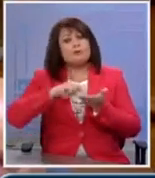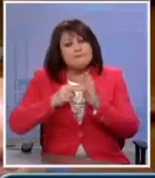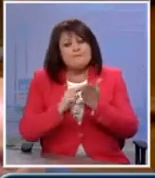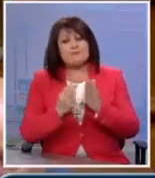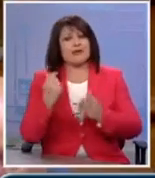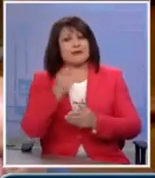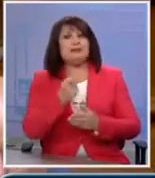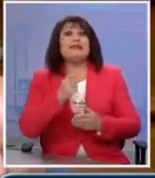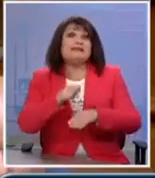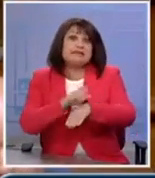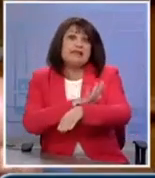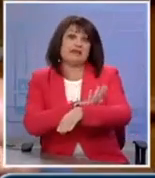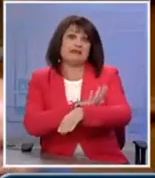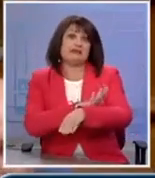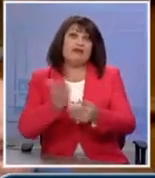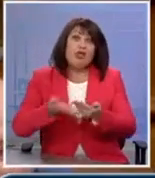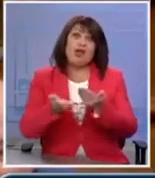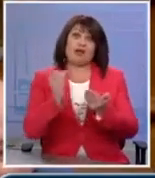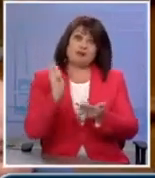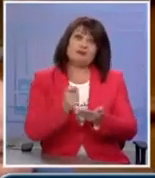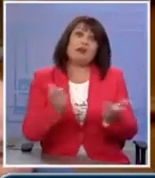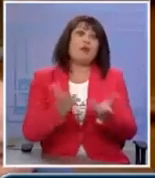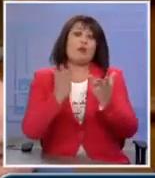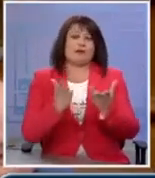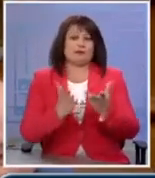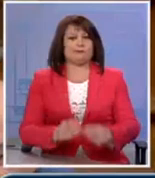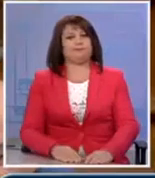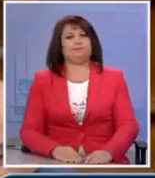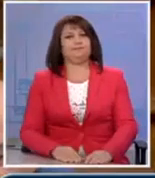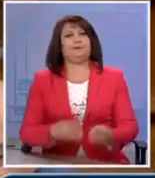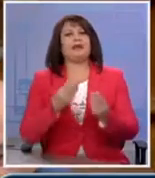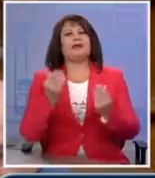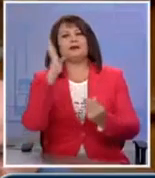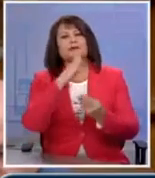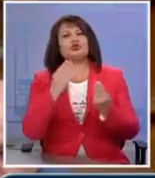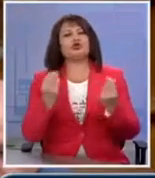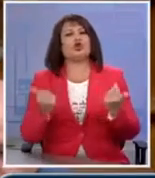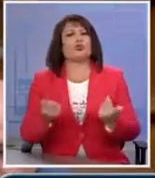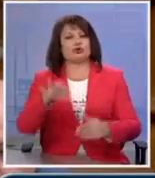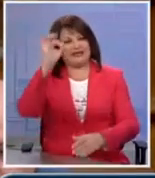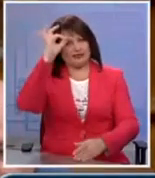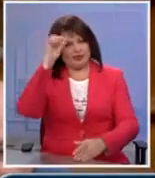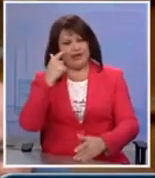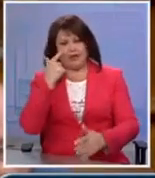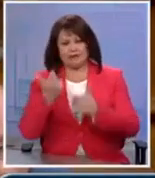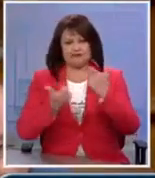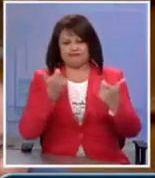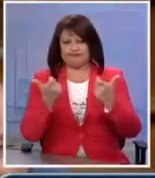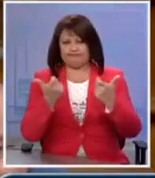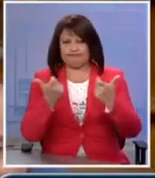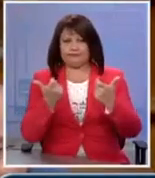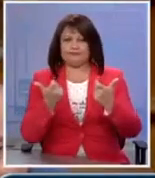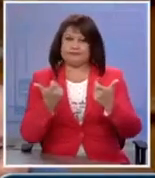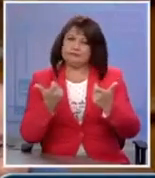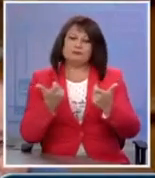είναι συγκινητική. Και βεβαίως όλα αυτά γίνονται με τη διακριτική παρουσία της αστυνομικής αρχής προς την